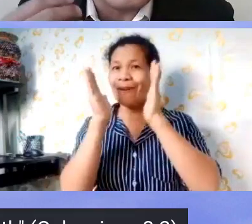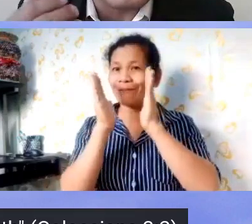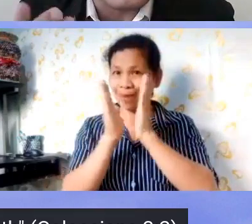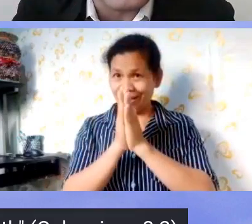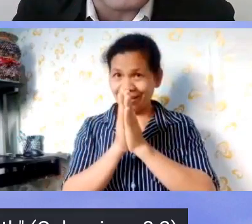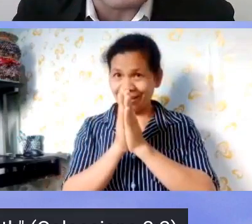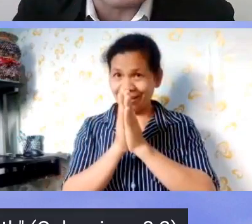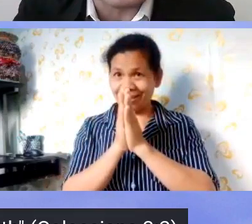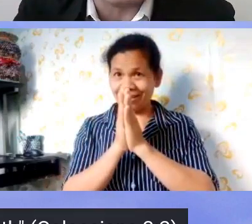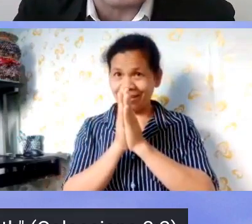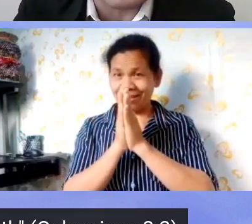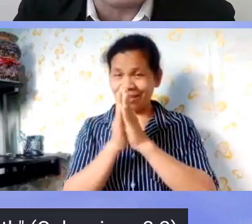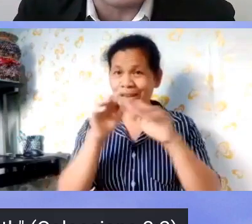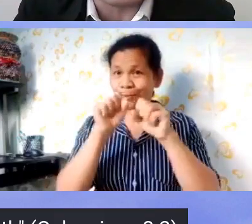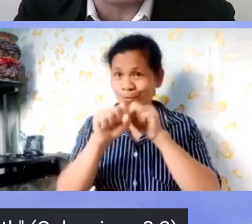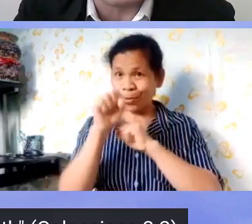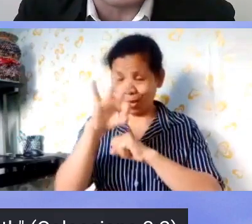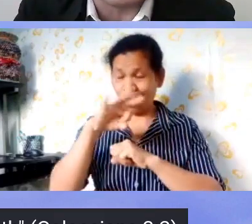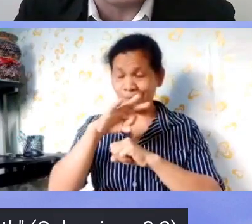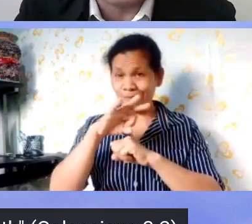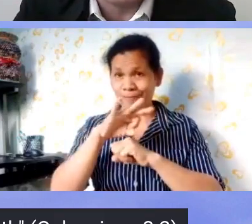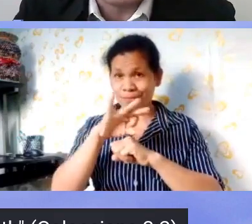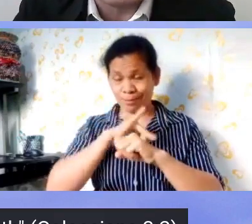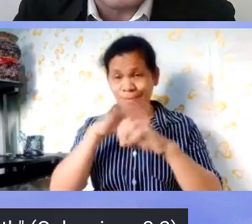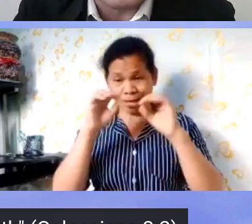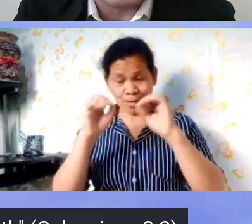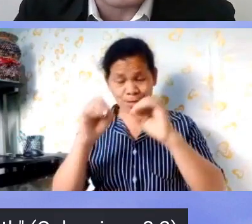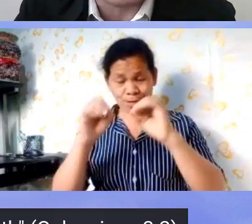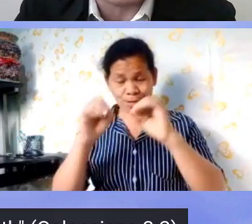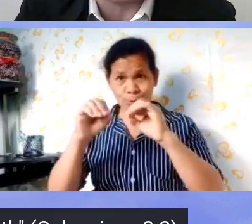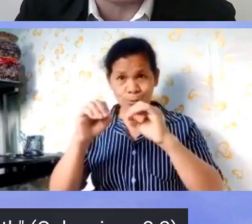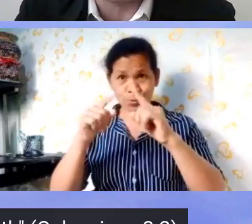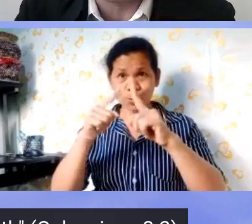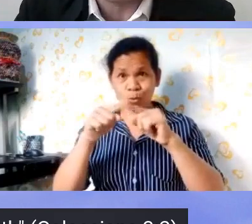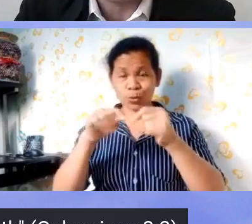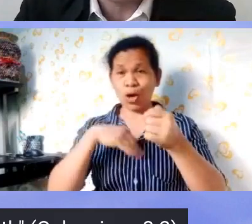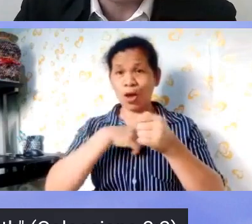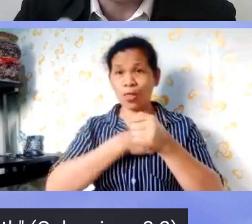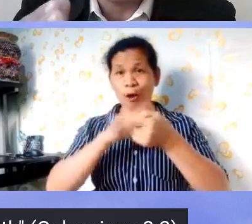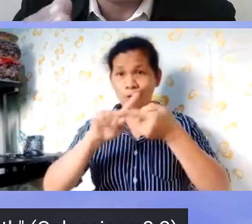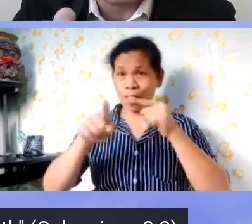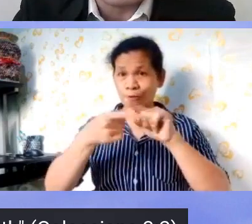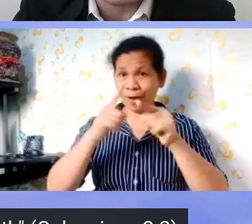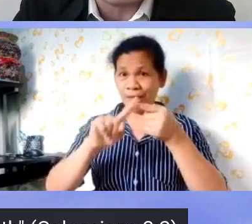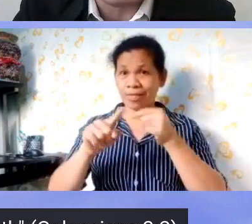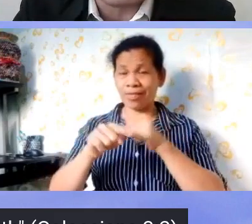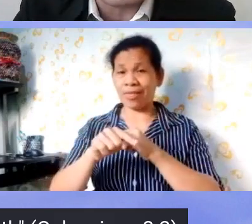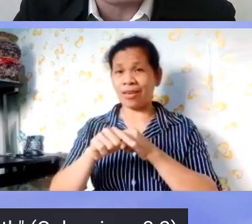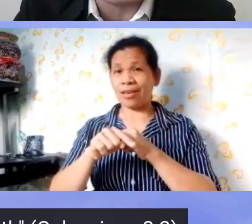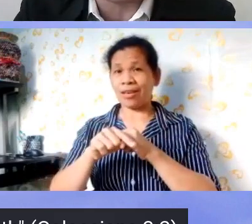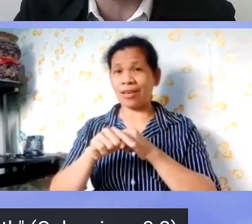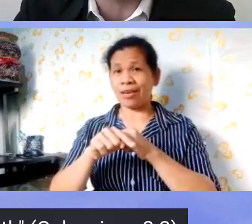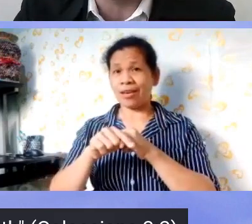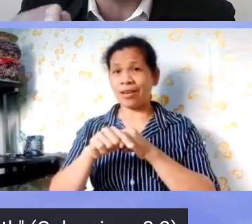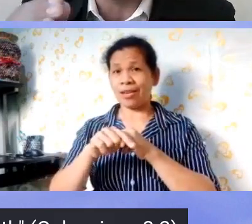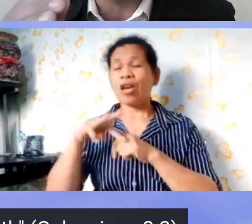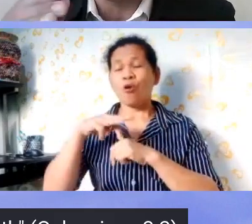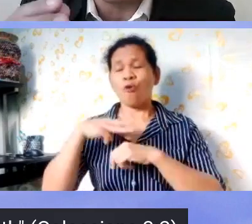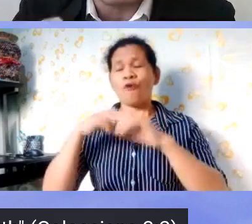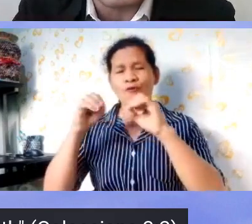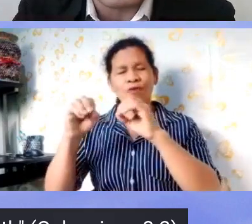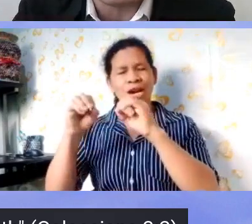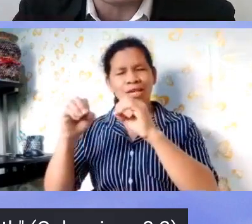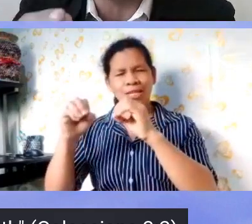nagtuturo ako ng Bible sa mga kaibigan natin, itinuturo natin ang Bible at at the same